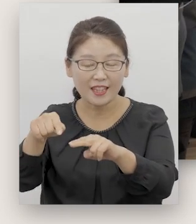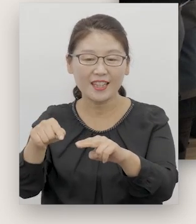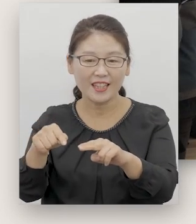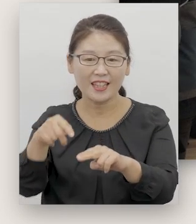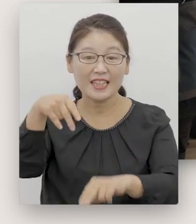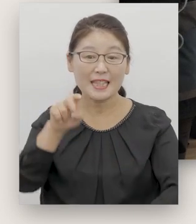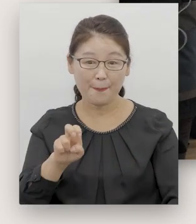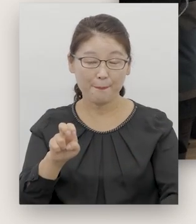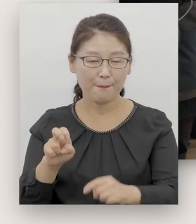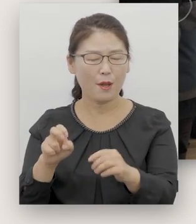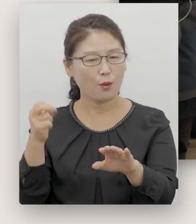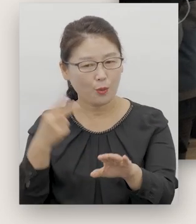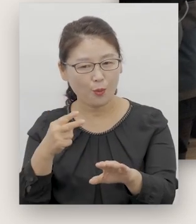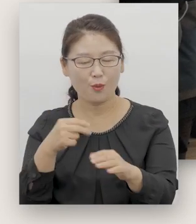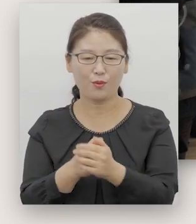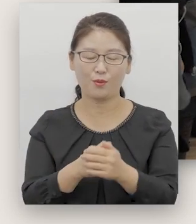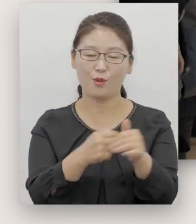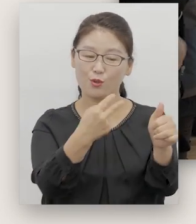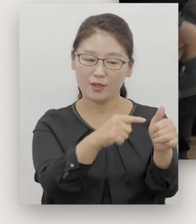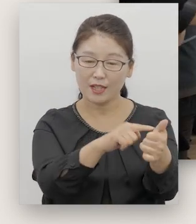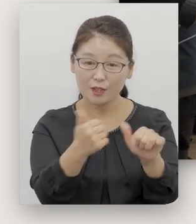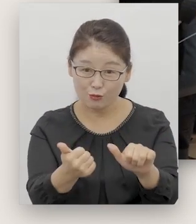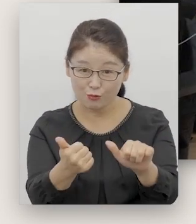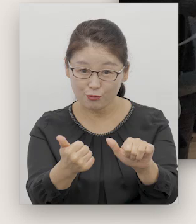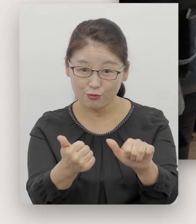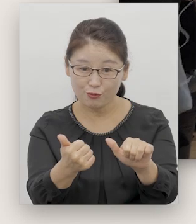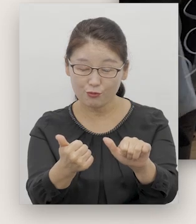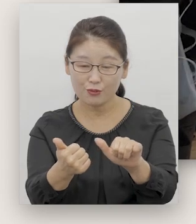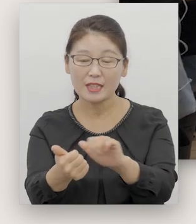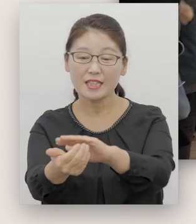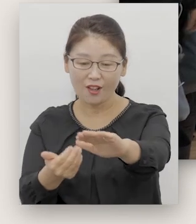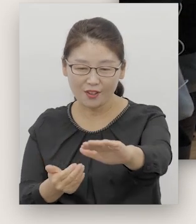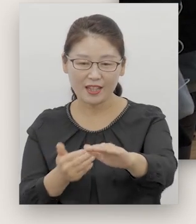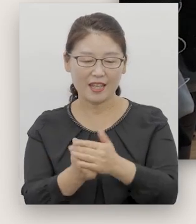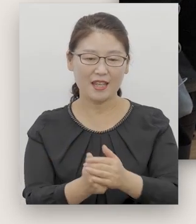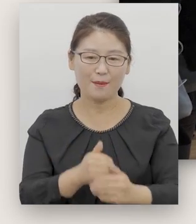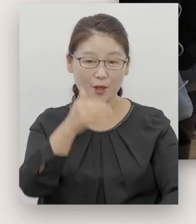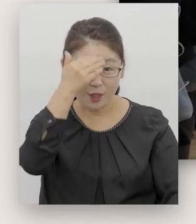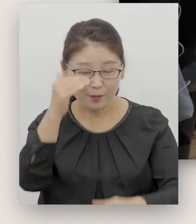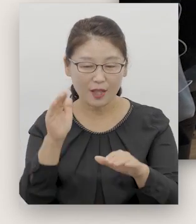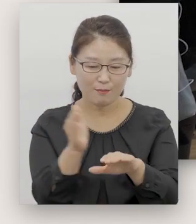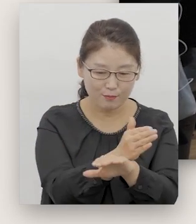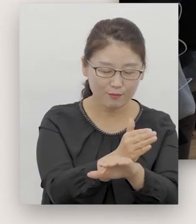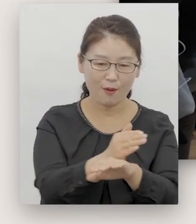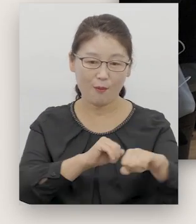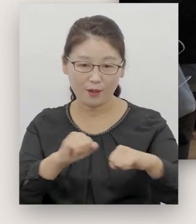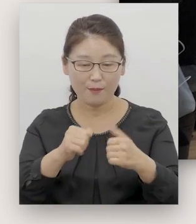어린 시절부터 죽기 사후 직전까지 다양한 삶의 여정에 이르러서 어떤